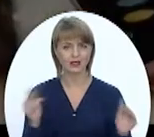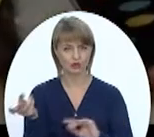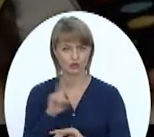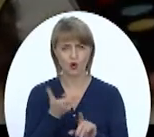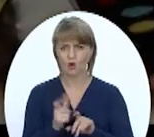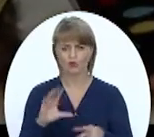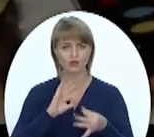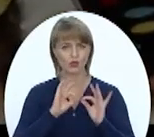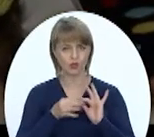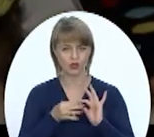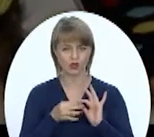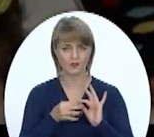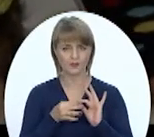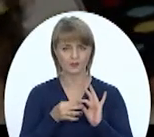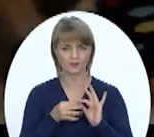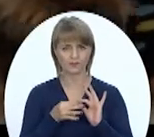очень сложно